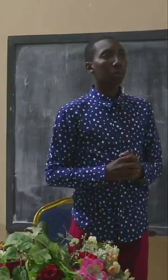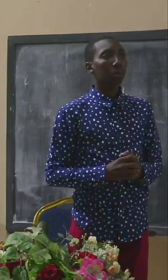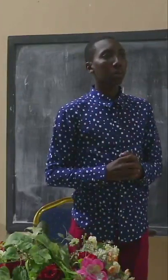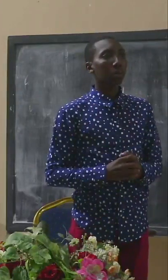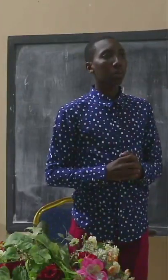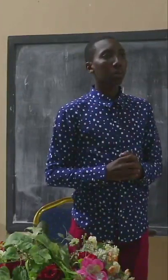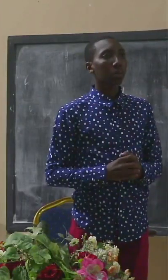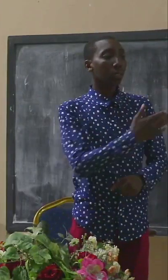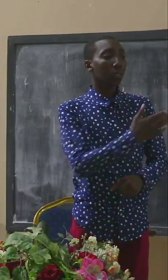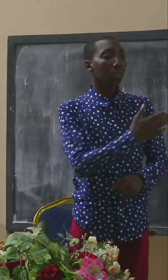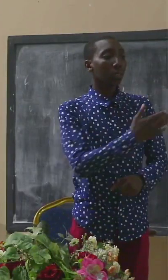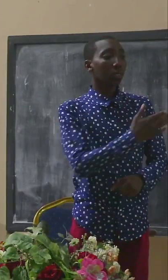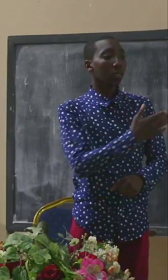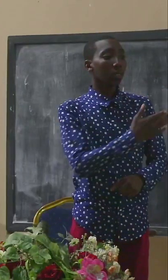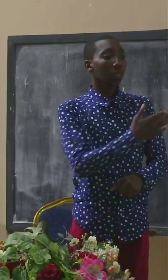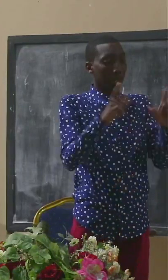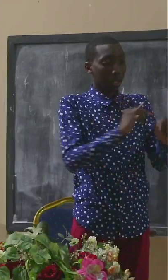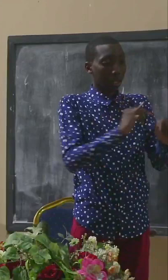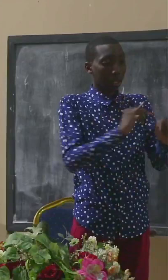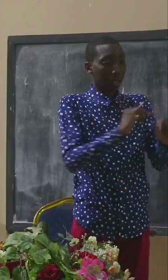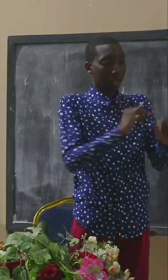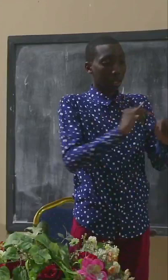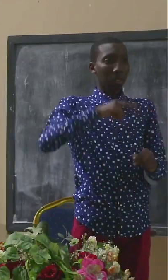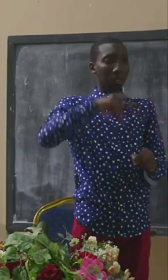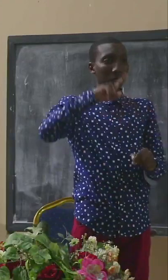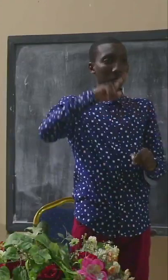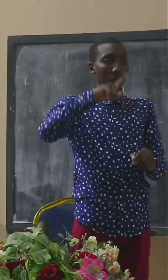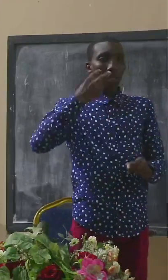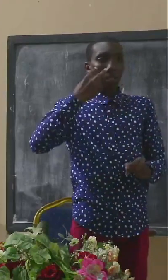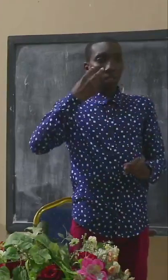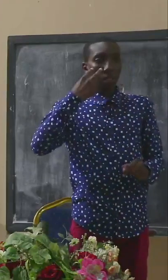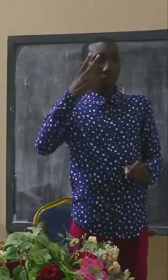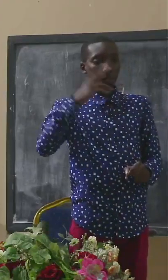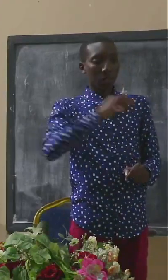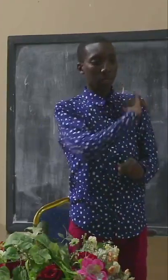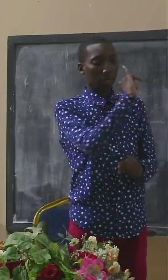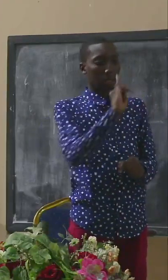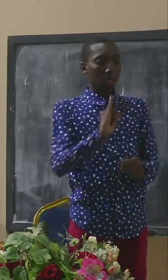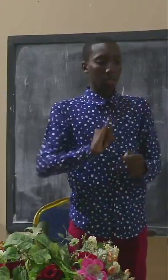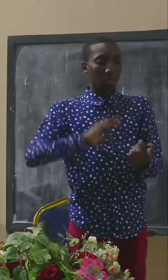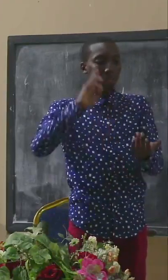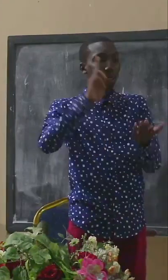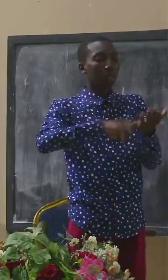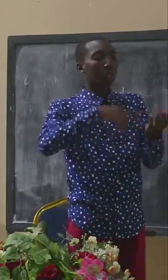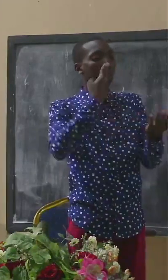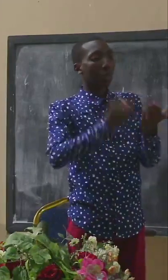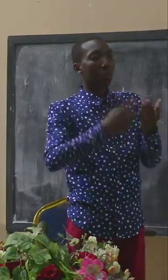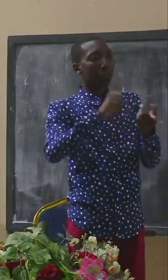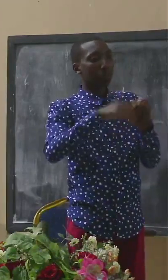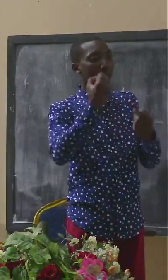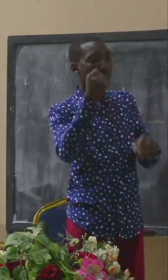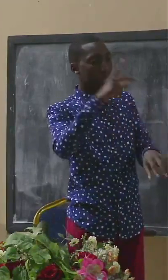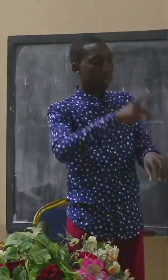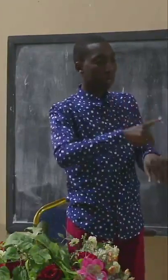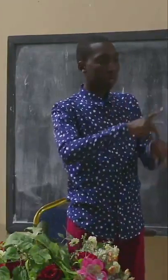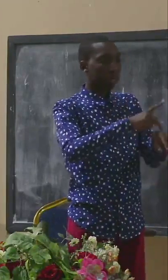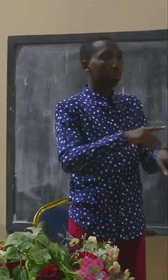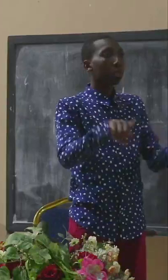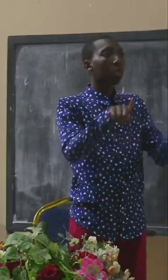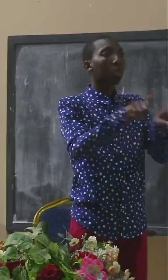Et lorsque je le vis, je tombai à ses pieds comme mort.